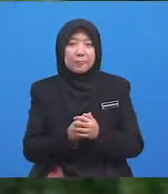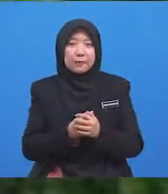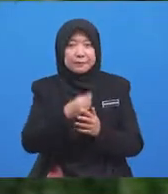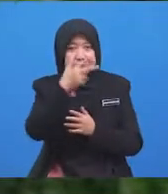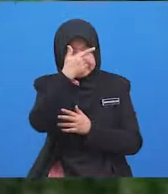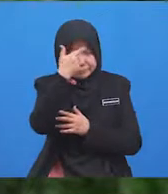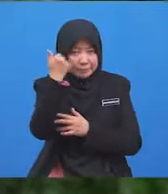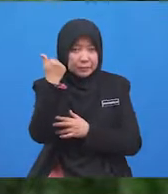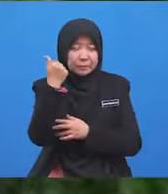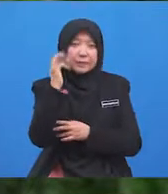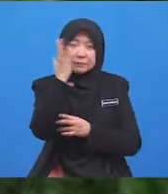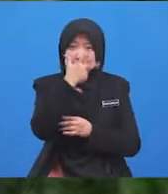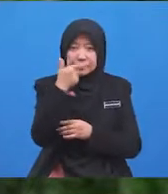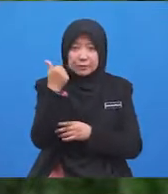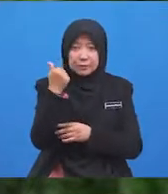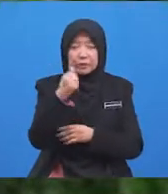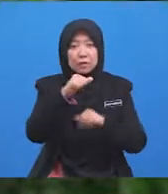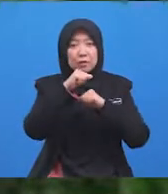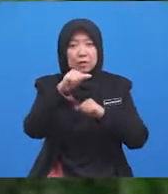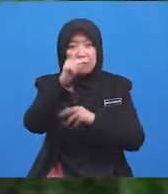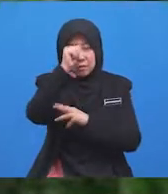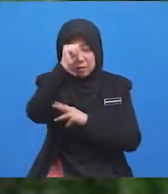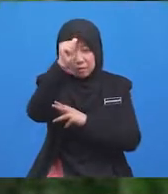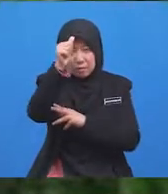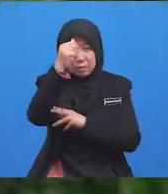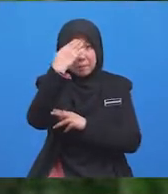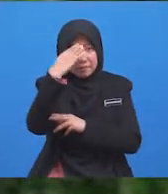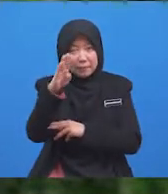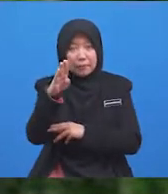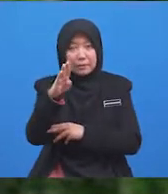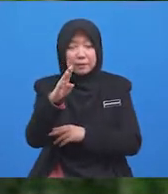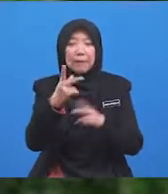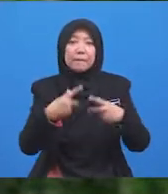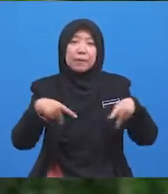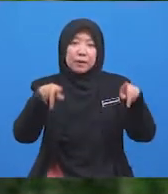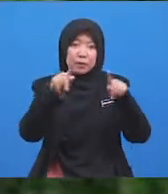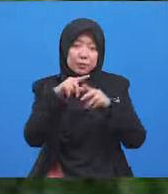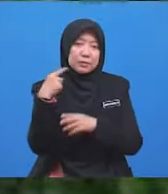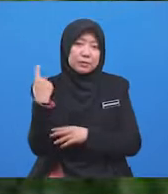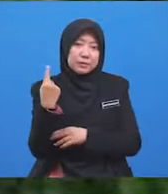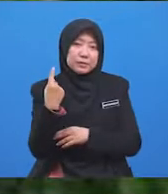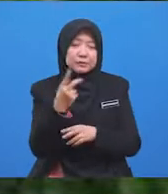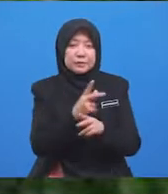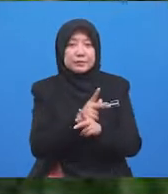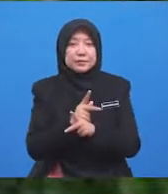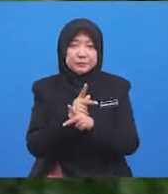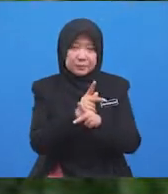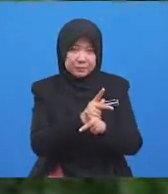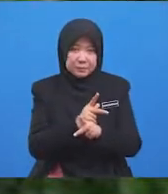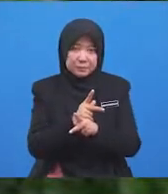kerana kecantikan yang dianugerahkan oleh Allah subhanahuwata'ala perlulah sentiasa dipelihara